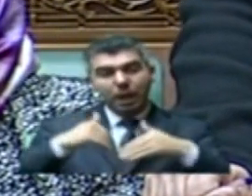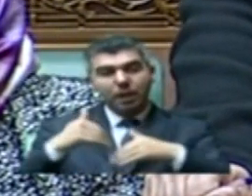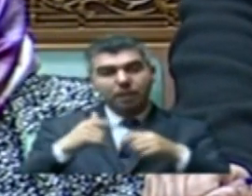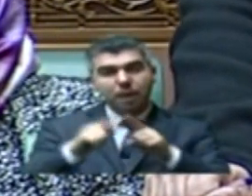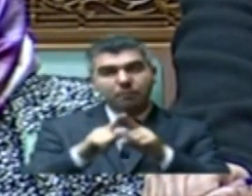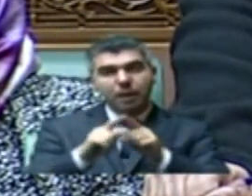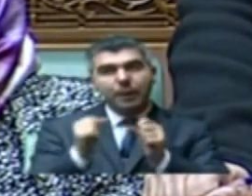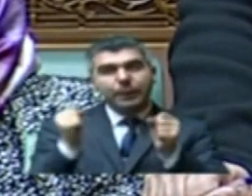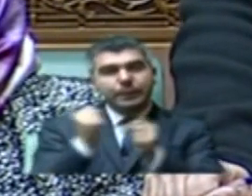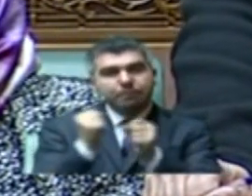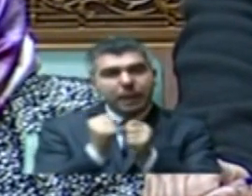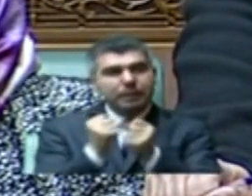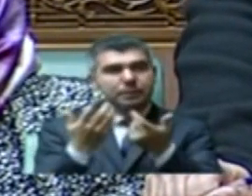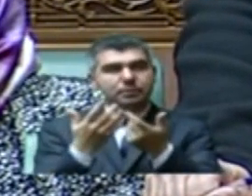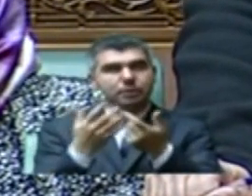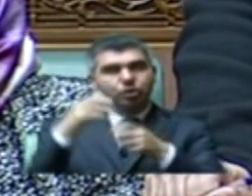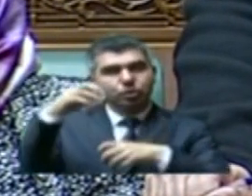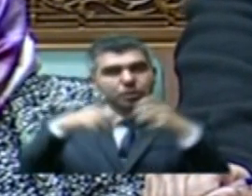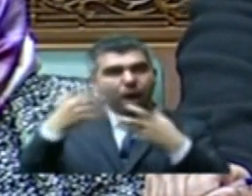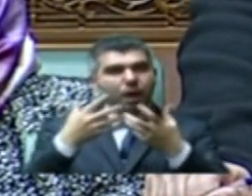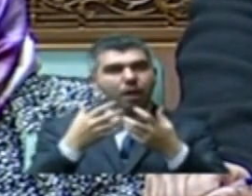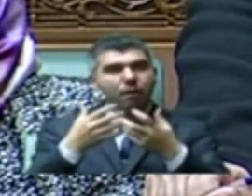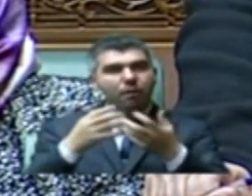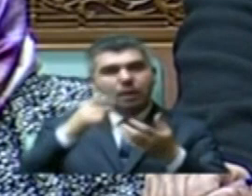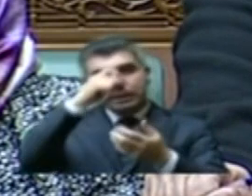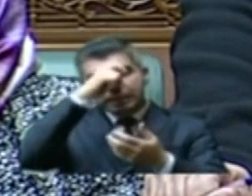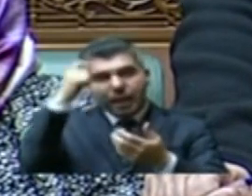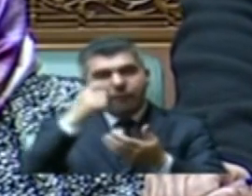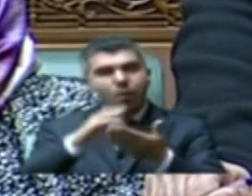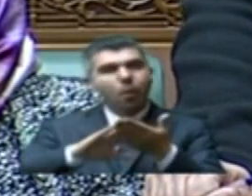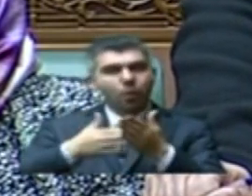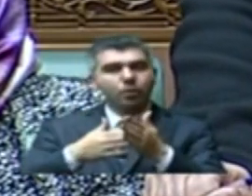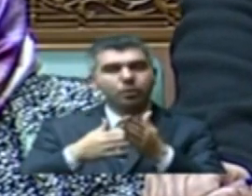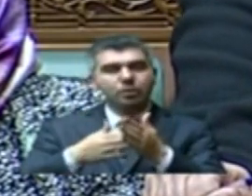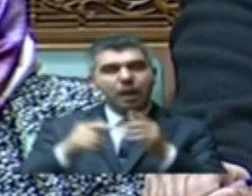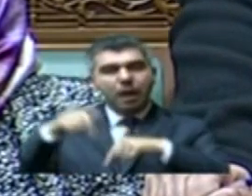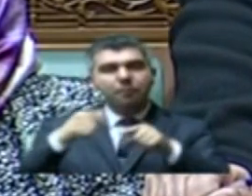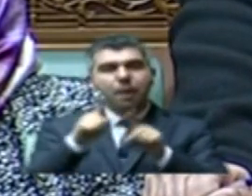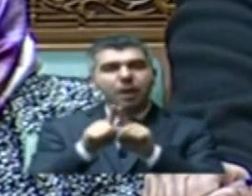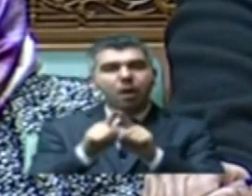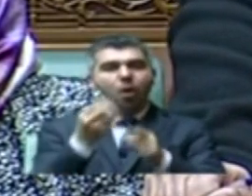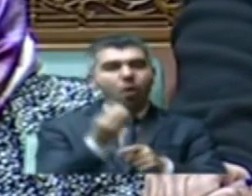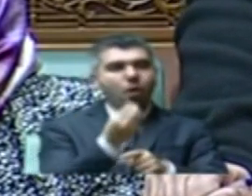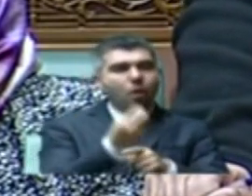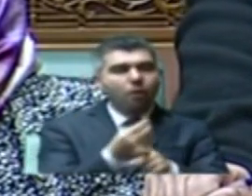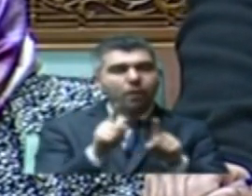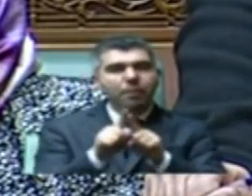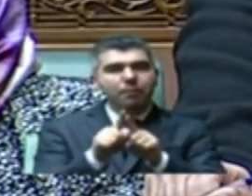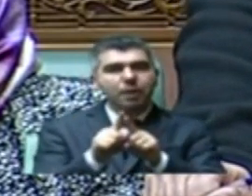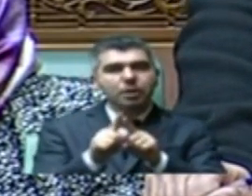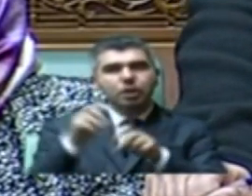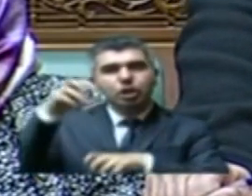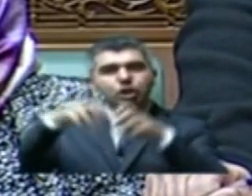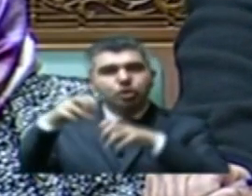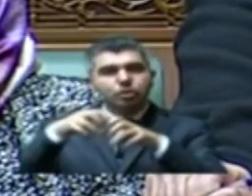الحر ووتقة القر، وهنا لابد من الإشارة إلى أطفال المغرب العميق الذين يعانون من الثلوج وقساوة